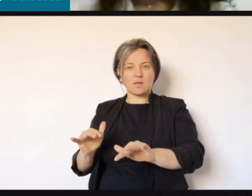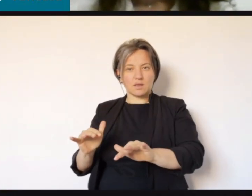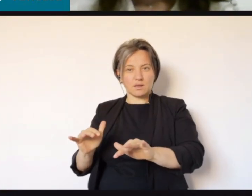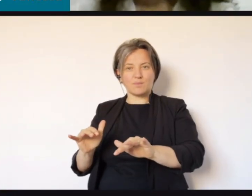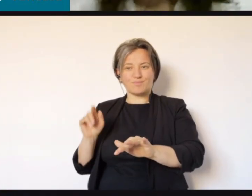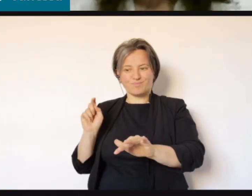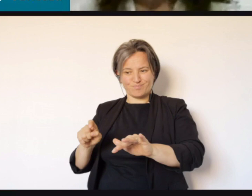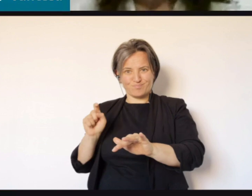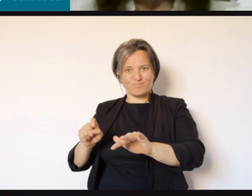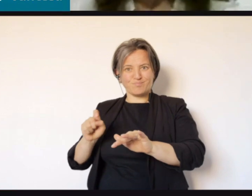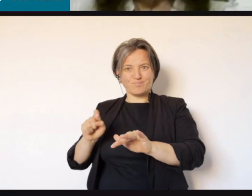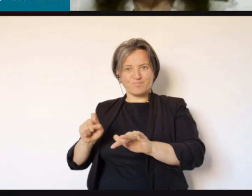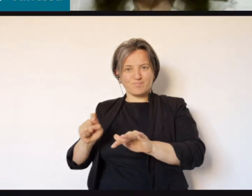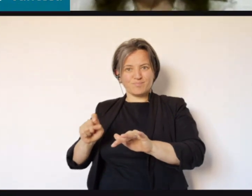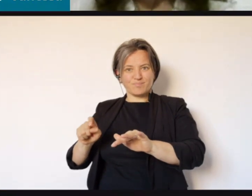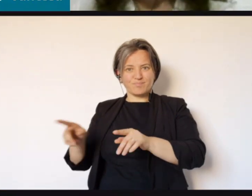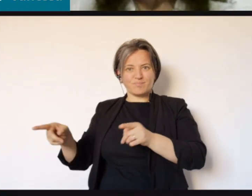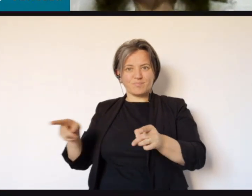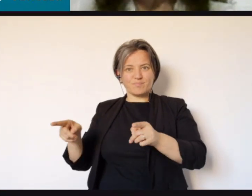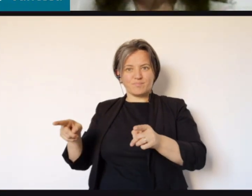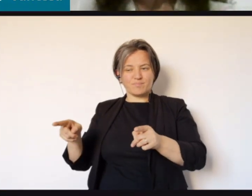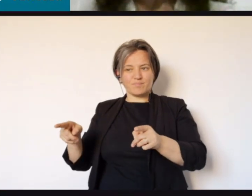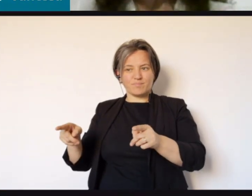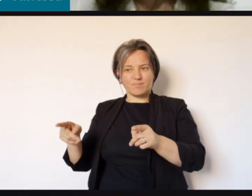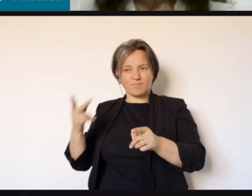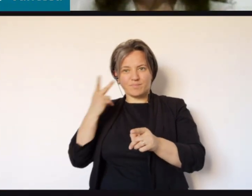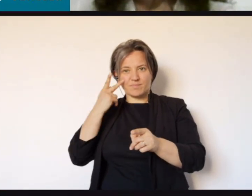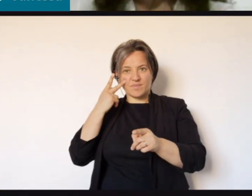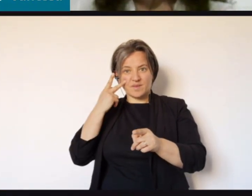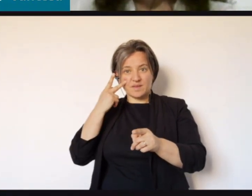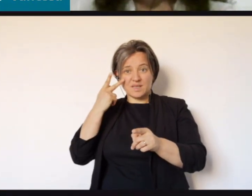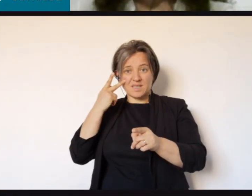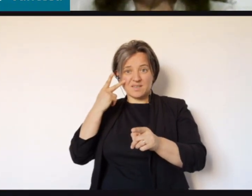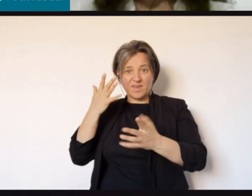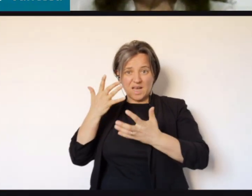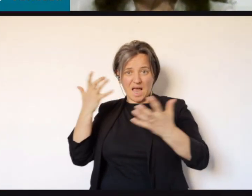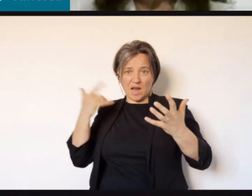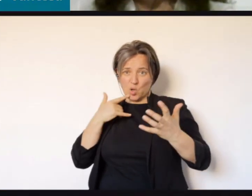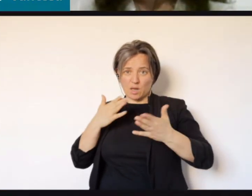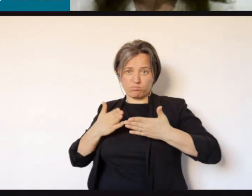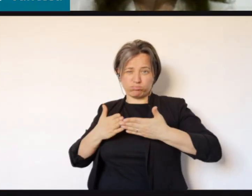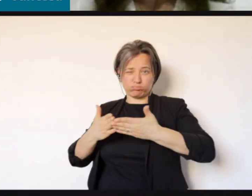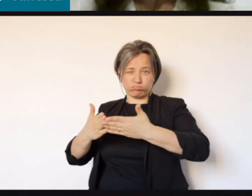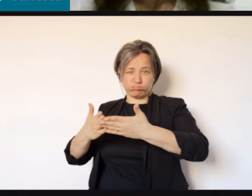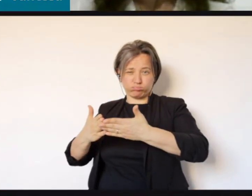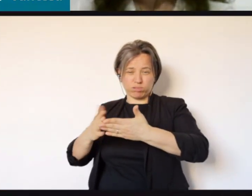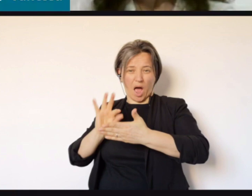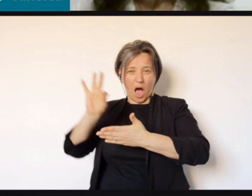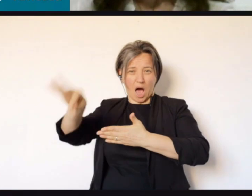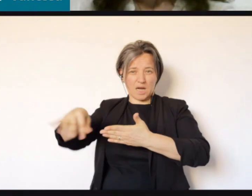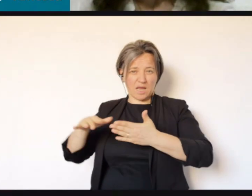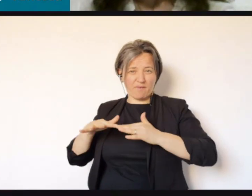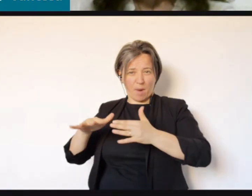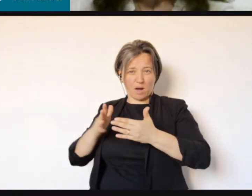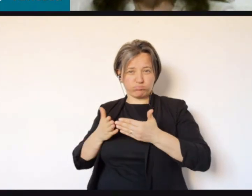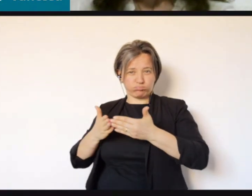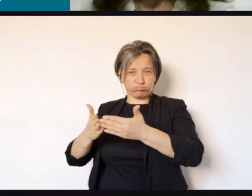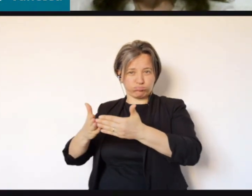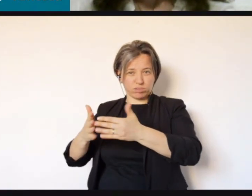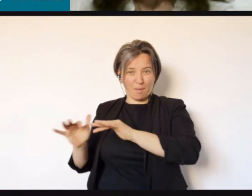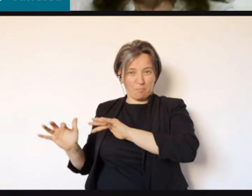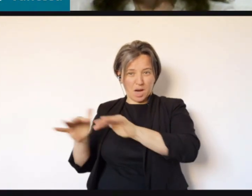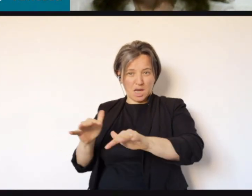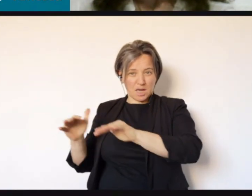più che in questo periodo sono i più appariscenti, cioè quelli che sbarcano dal mare, che